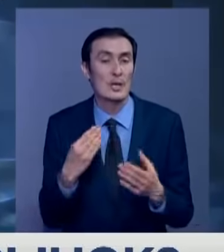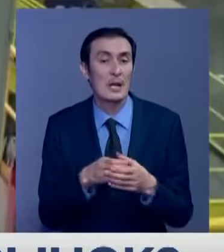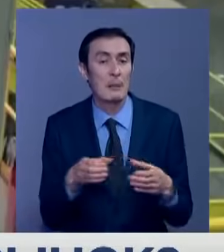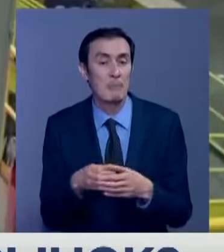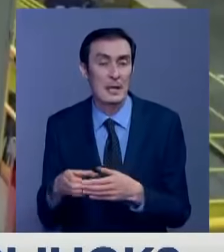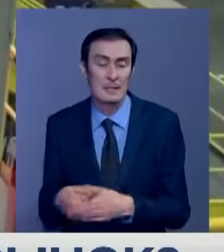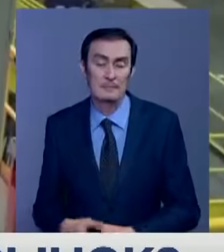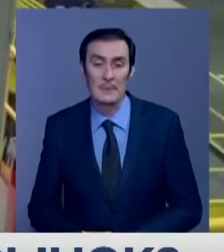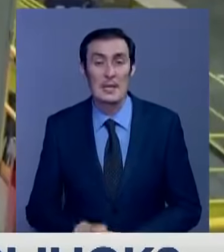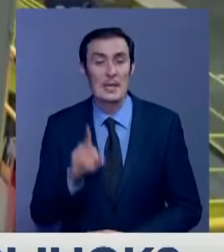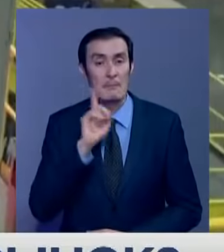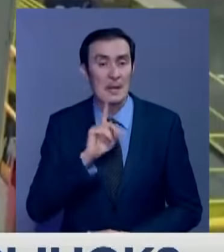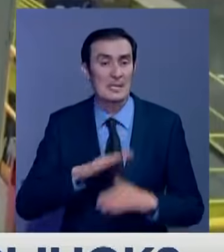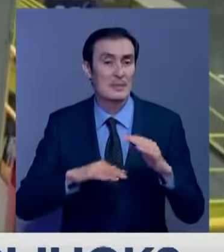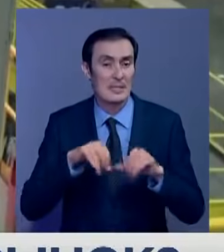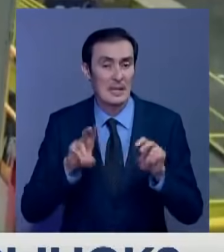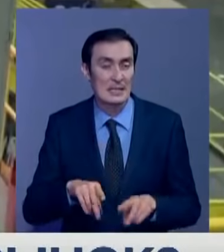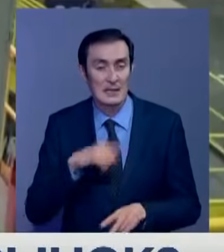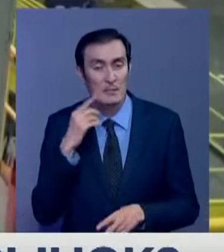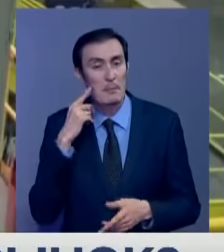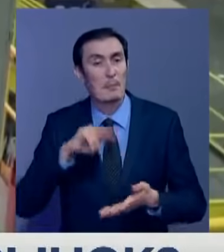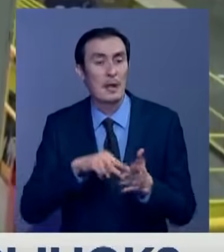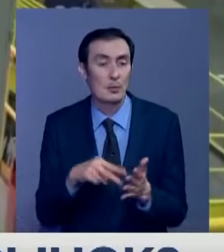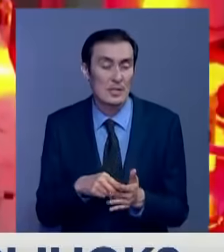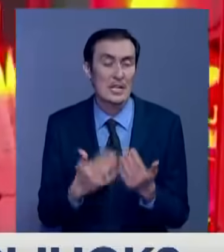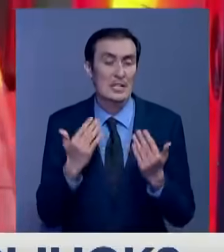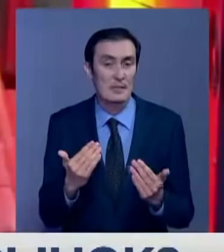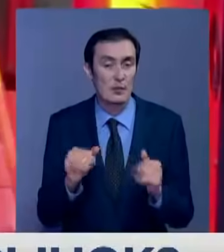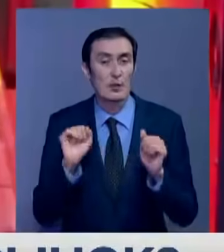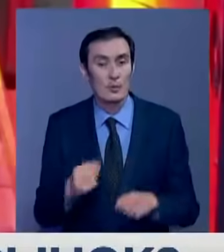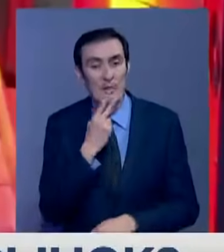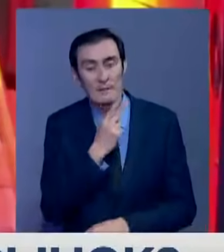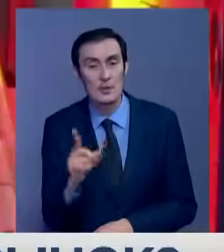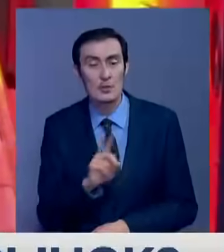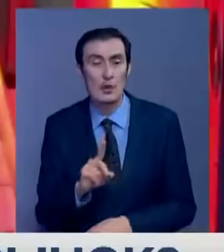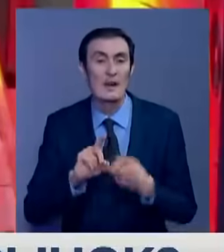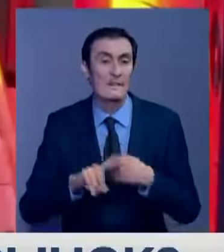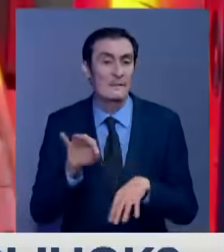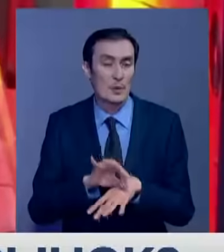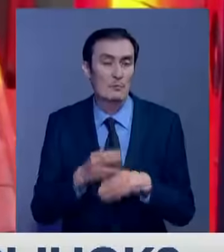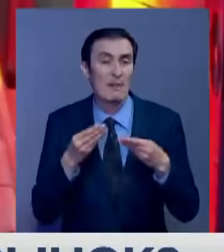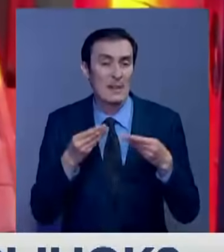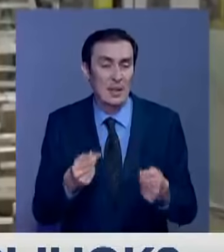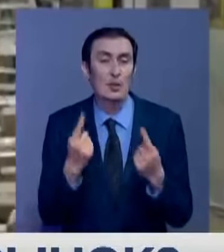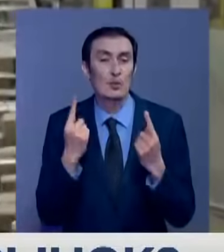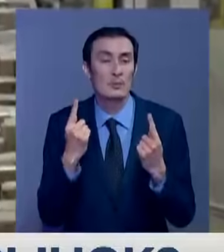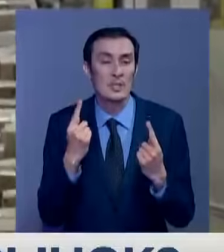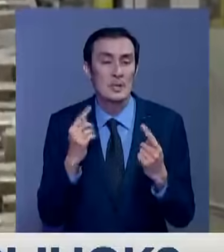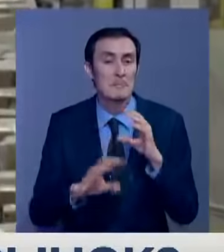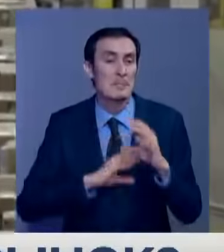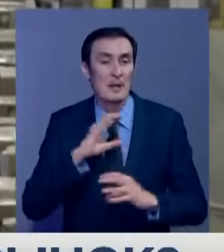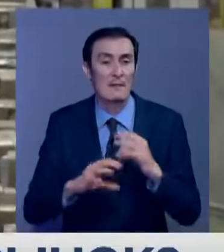компании. И пока аналитики ограничиваются прогнозами, уже сегодня можно видеть, как COVID-19 повлиял на крупнейшие